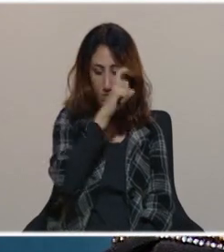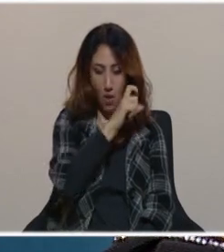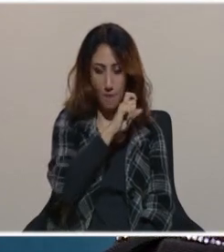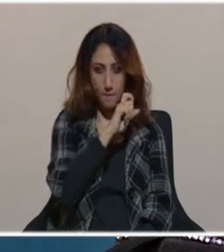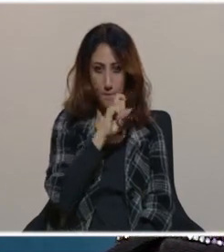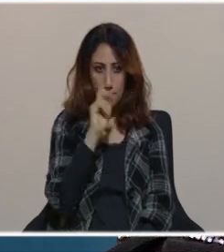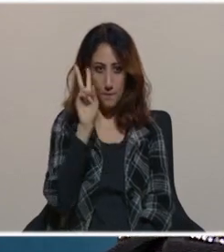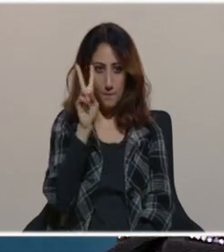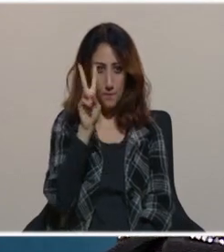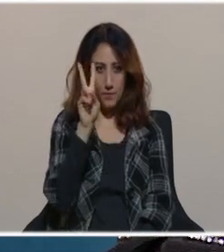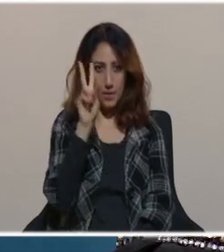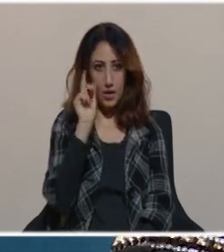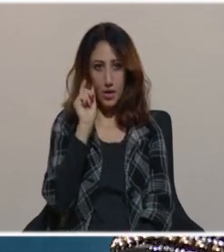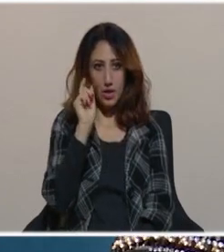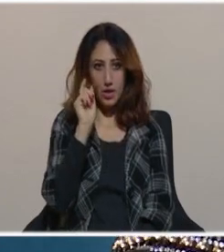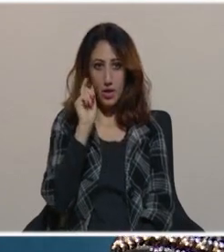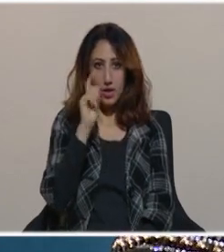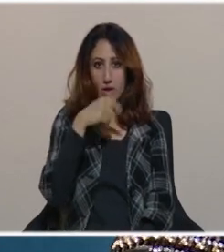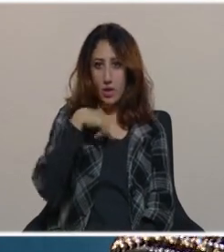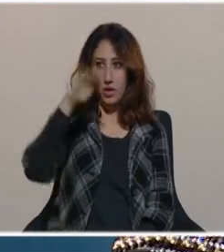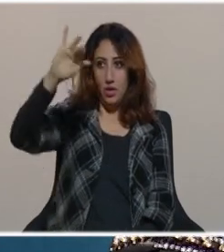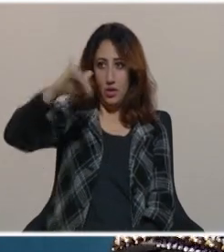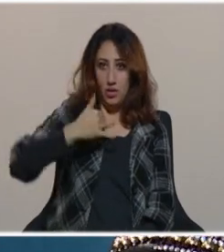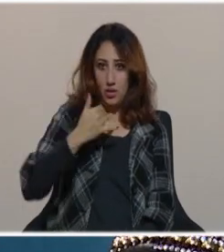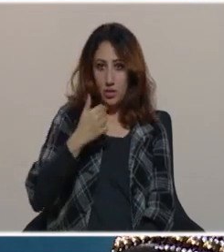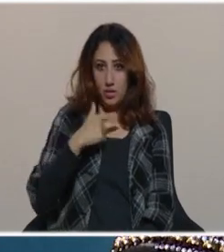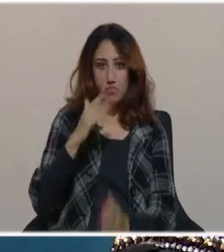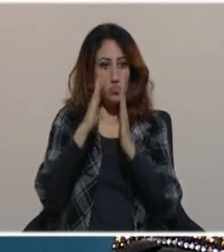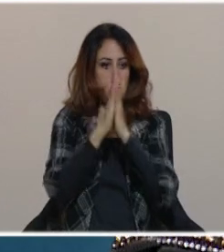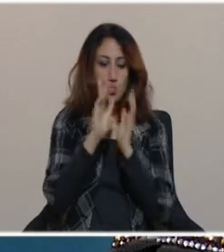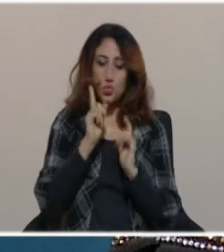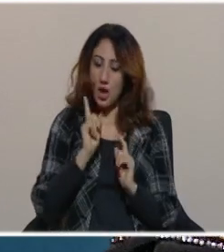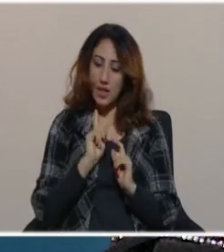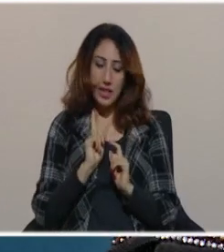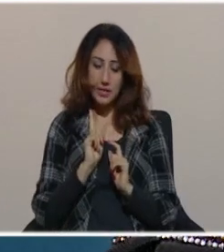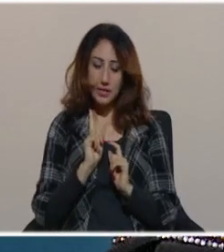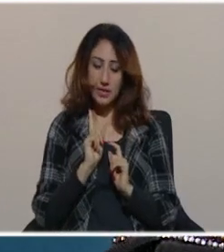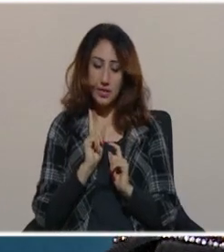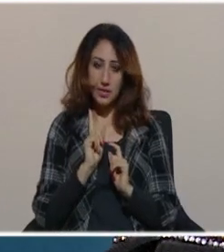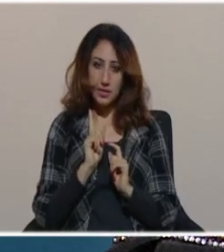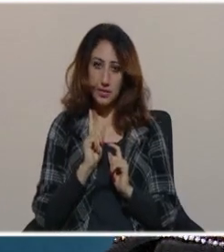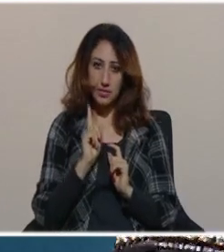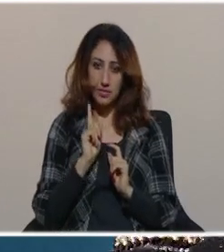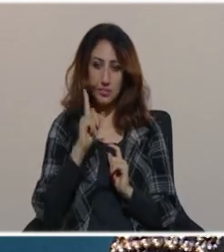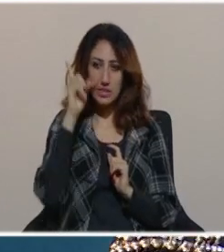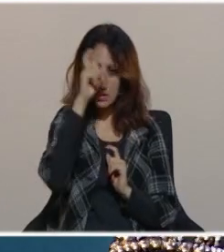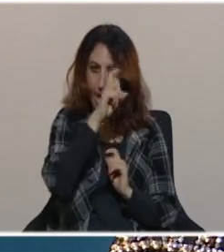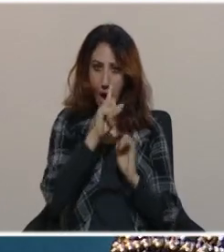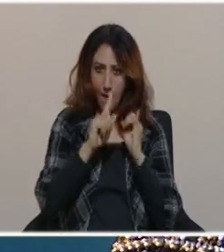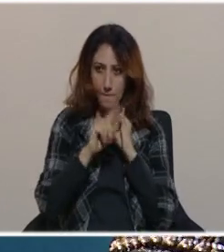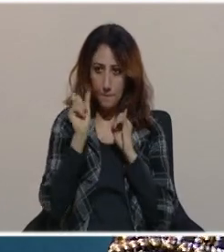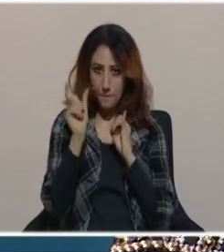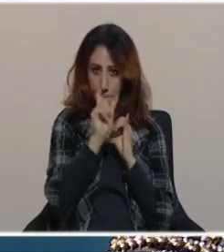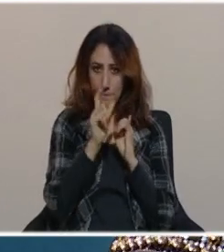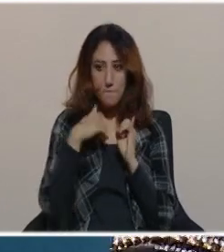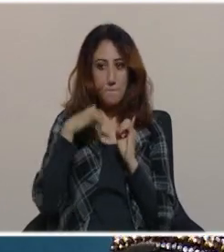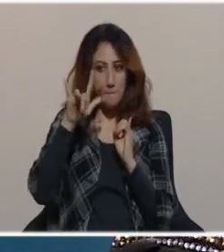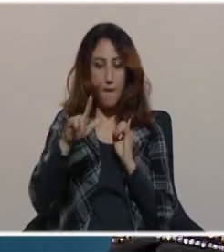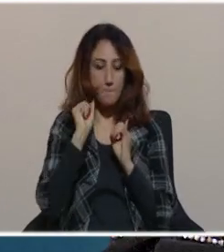مشهد اللي هو لما بتخشي لي بتقولي أنا مش جاي أعتذر، وفي يعني ده من المشاهد الحلوة اللي أنا